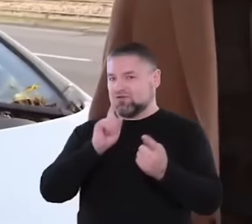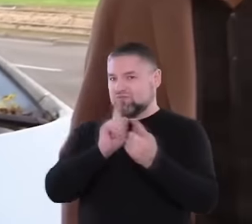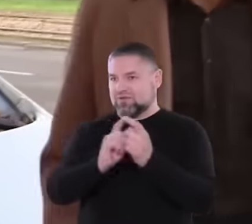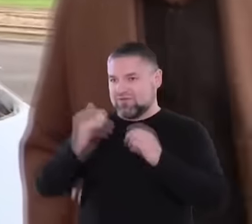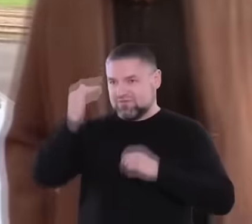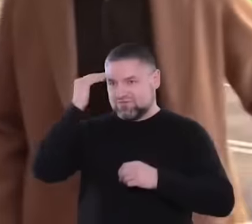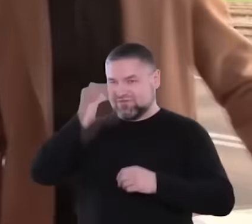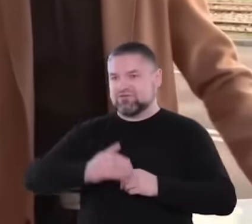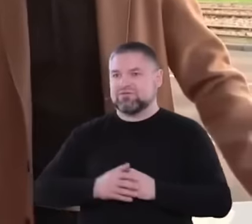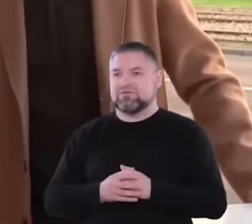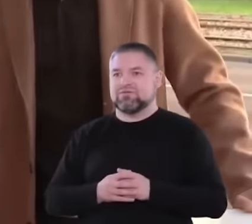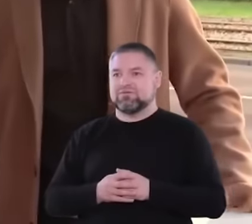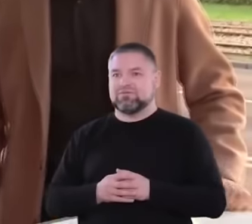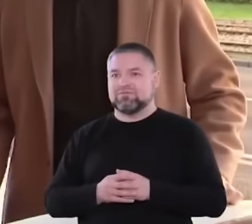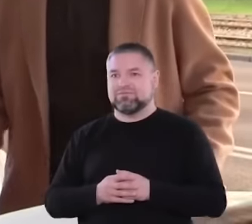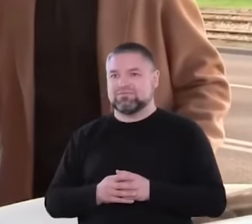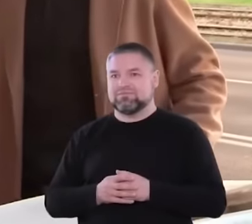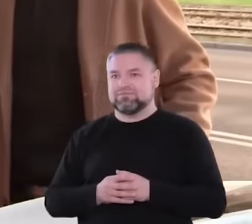Okay? Cześć. Nara.